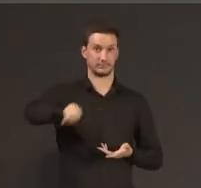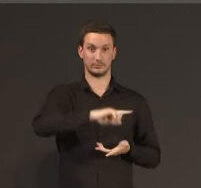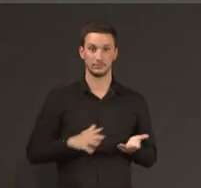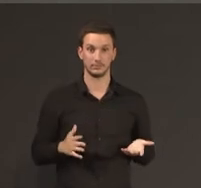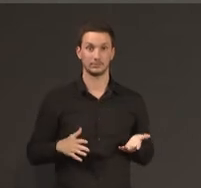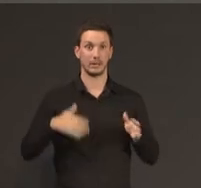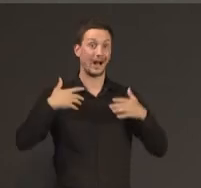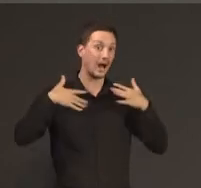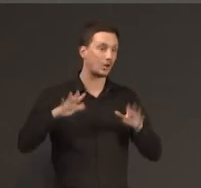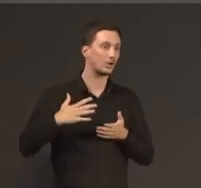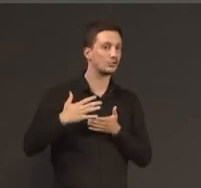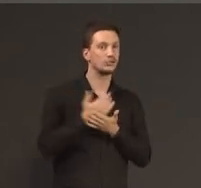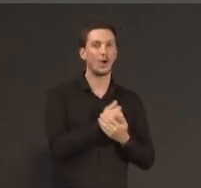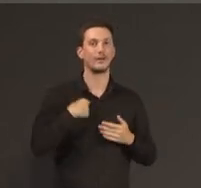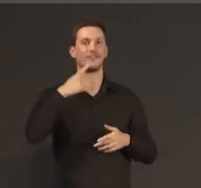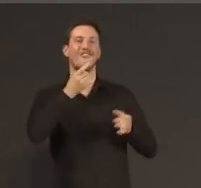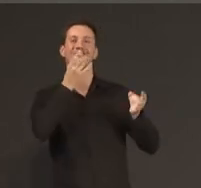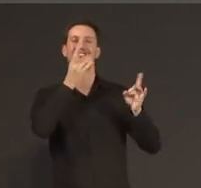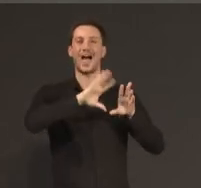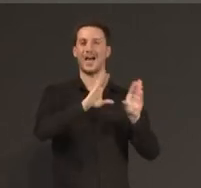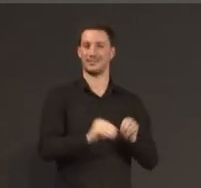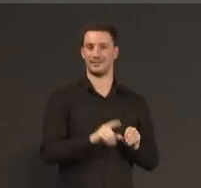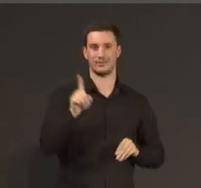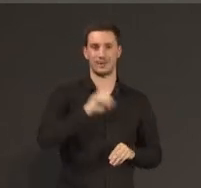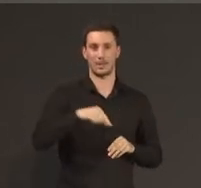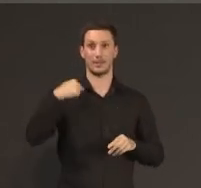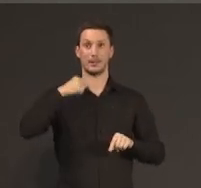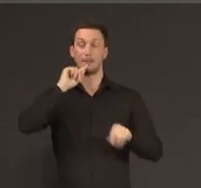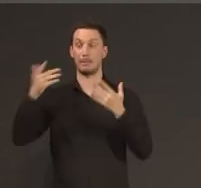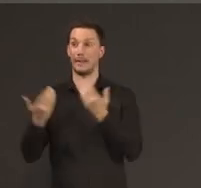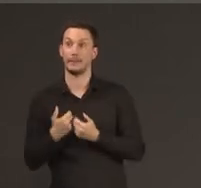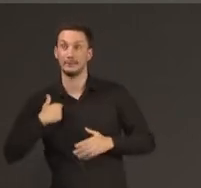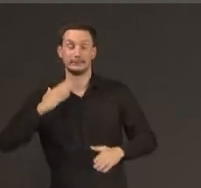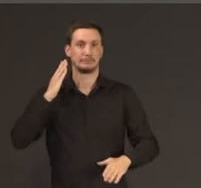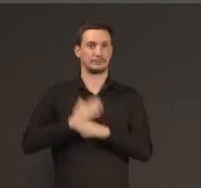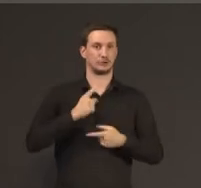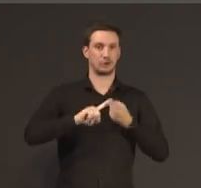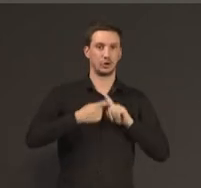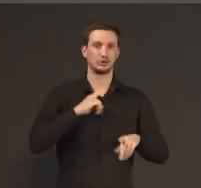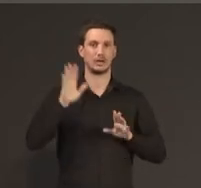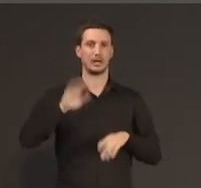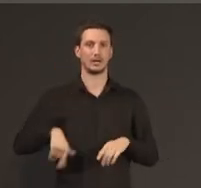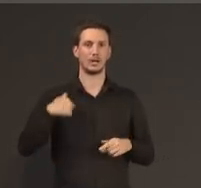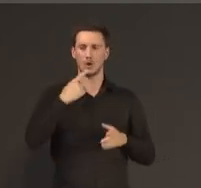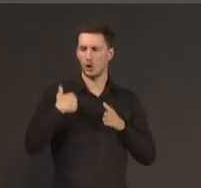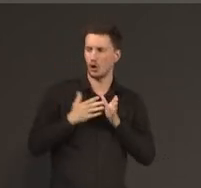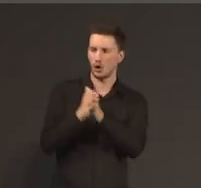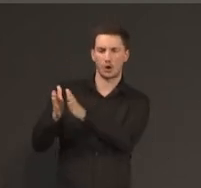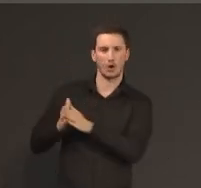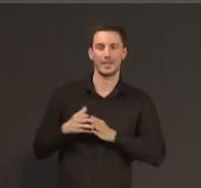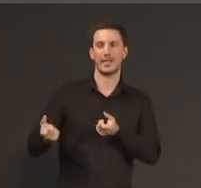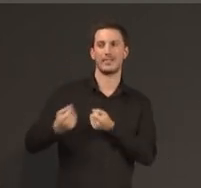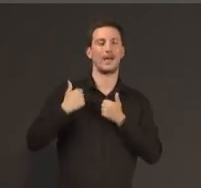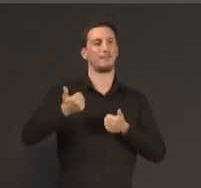I tot i que no tot ha estat flors i violes, la pandèmia ens va trastocar tots els plans, les companyies que hem tingut ens han fet el camí